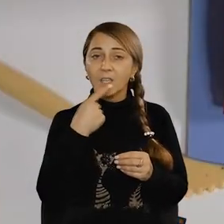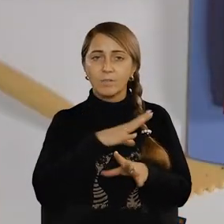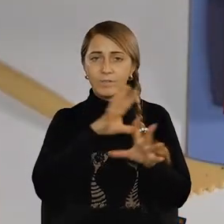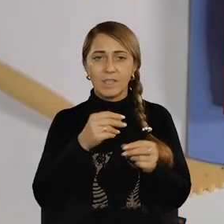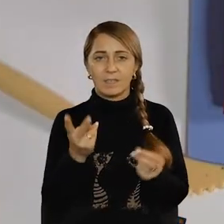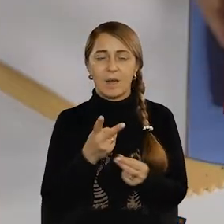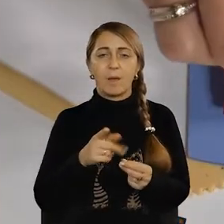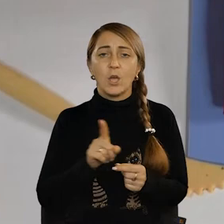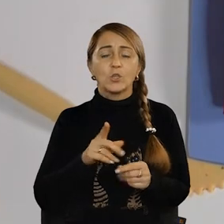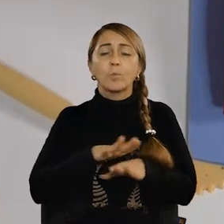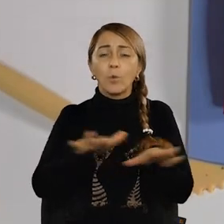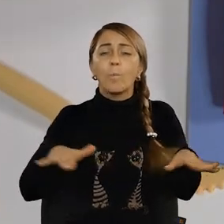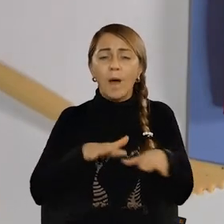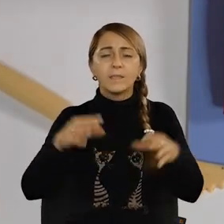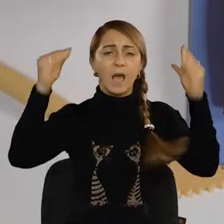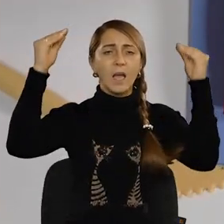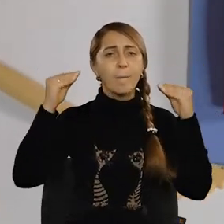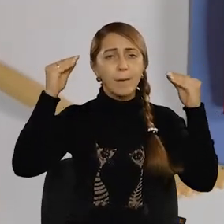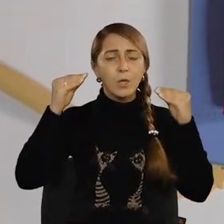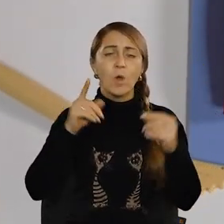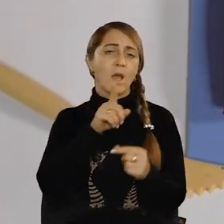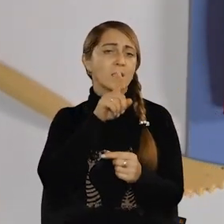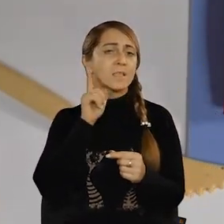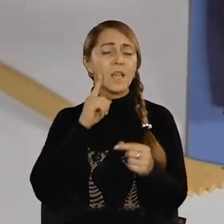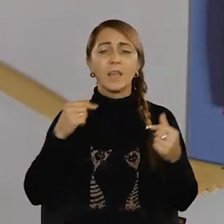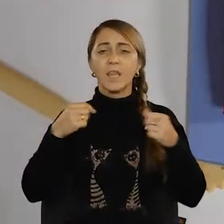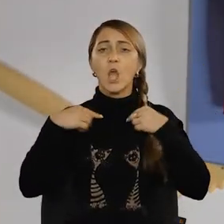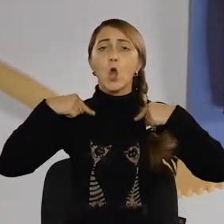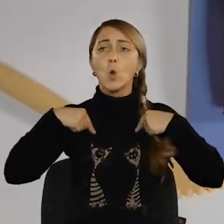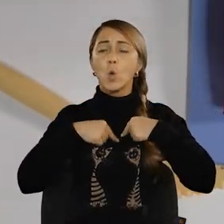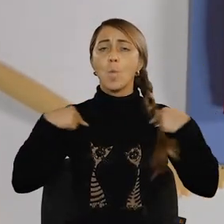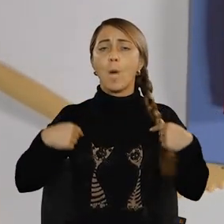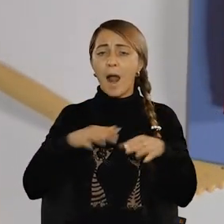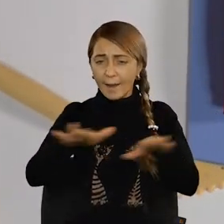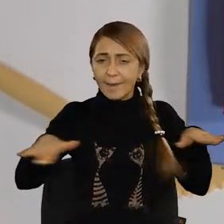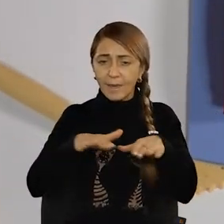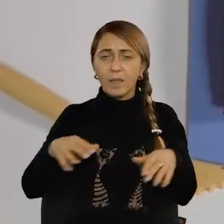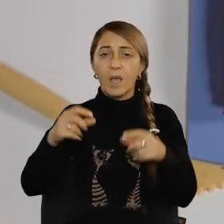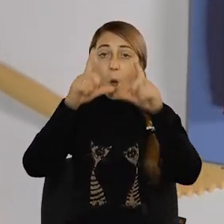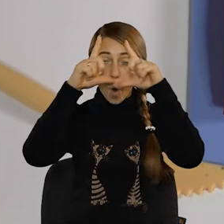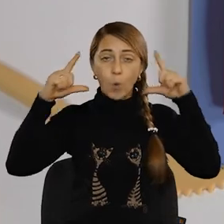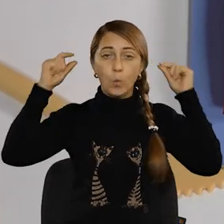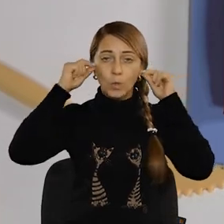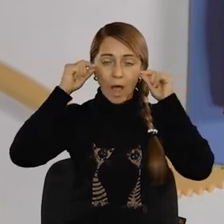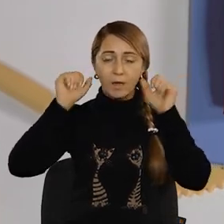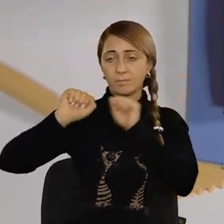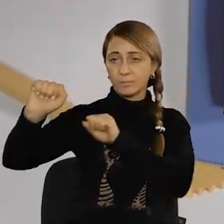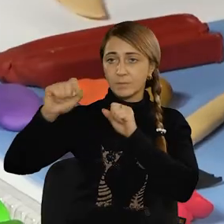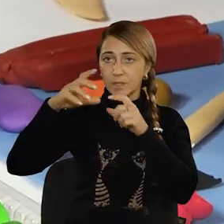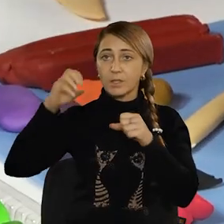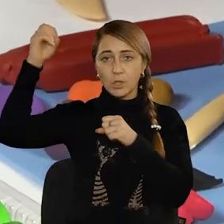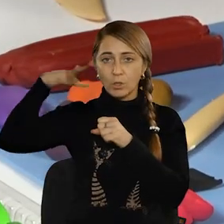для пляжу. Все-все. Капелюх, зелений купальник, сонцезахисні окуляри, сарафан